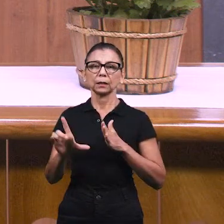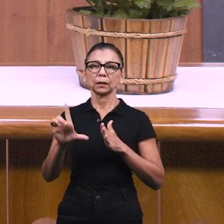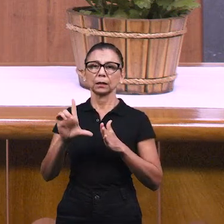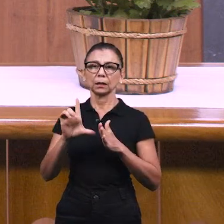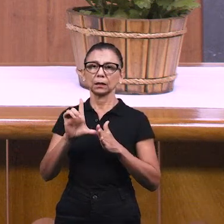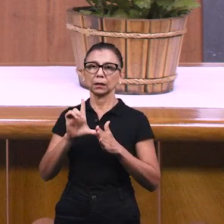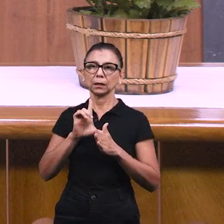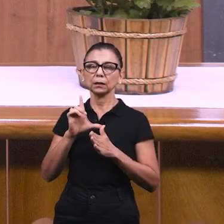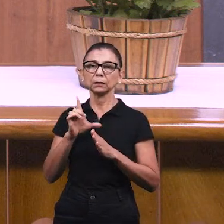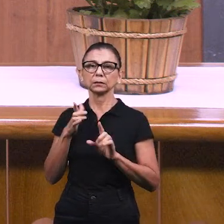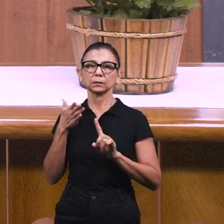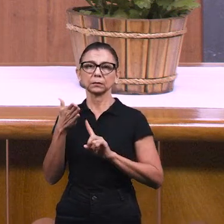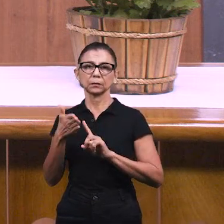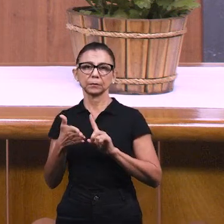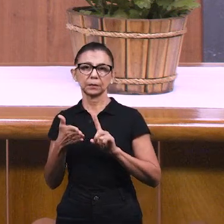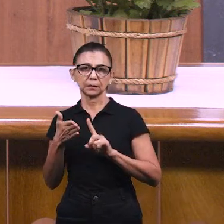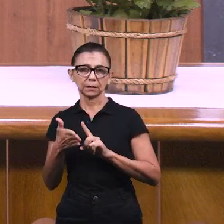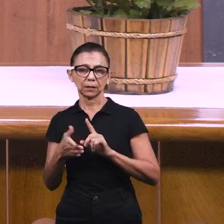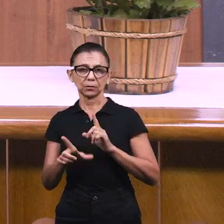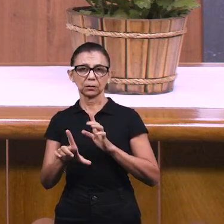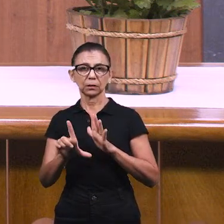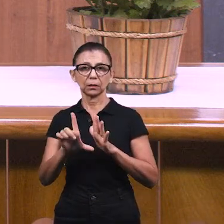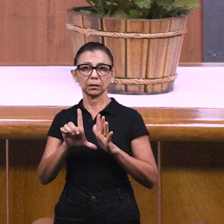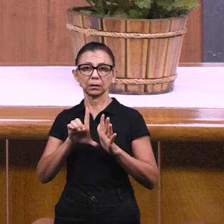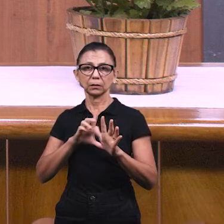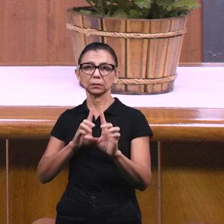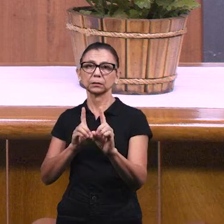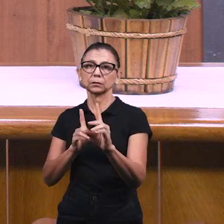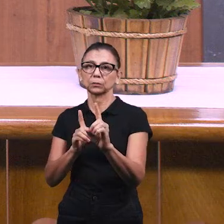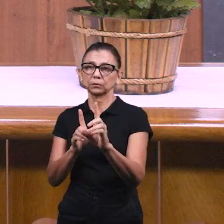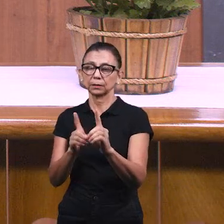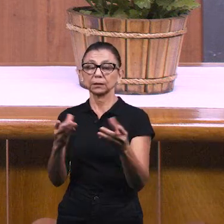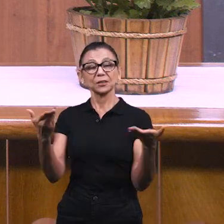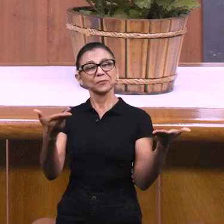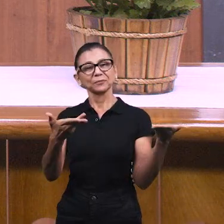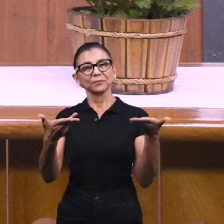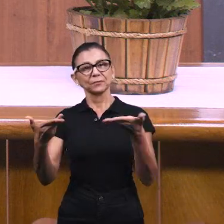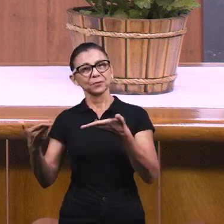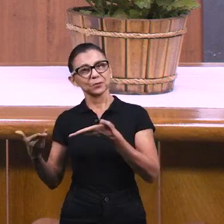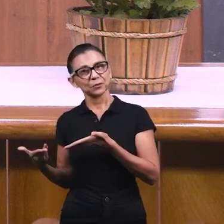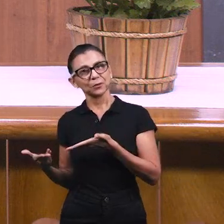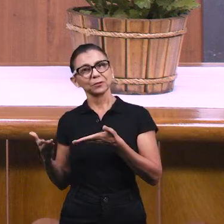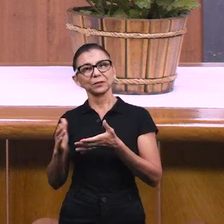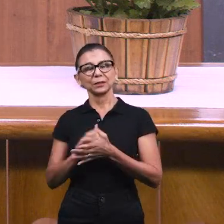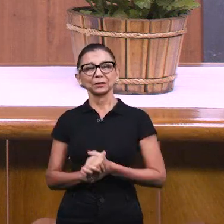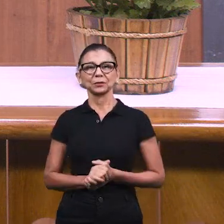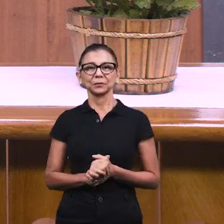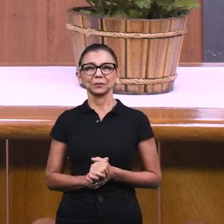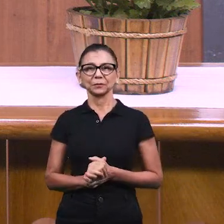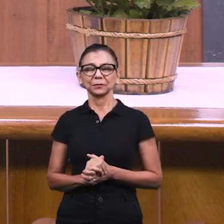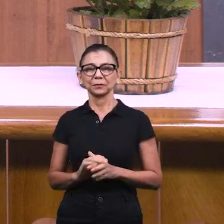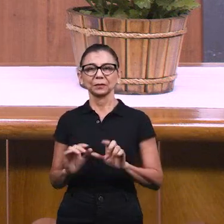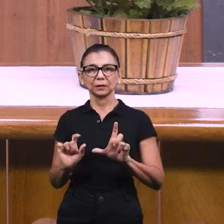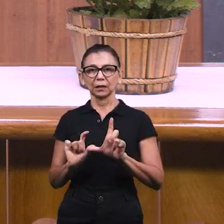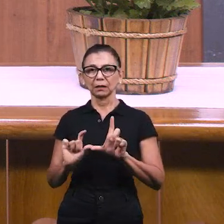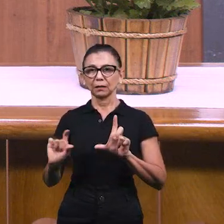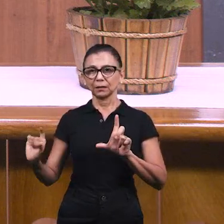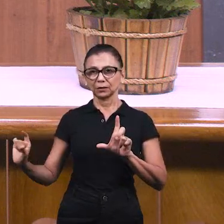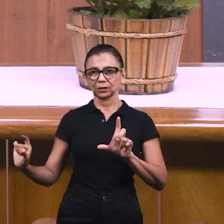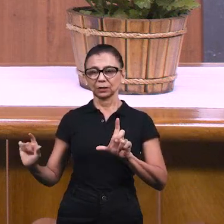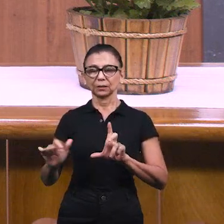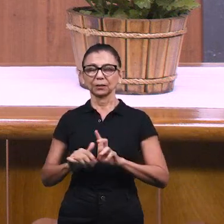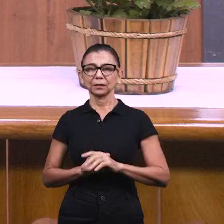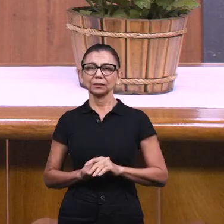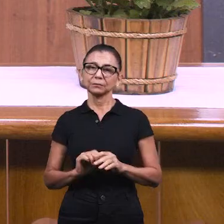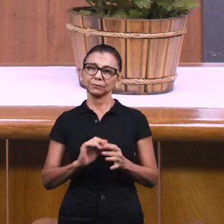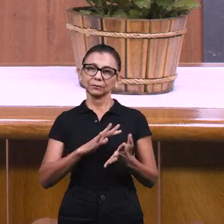l'enseignement doctrinaire. Nous allons alors louer le Seigneur maintenant avec un chant. Je vous invite à chanter. Les paroles vont être projetées à l'écran. Vous pouvez